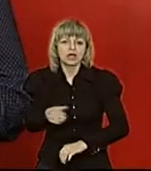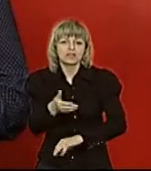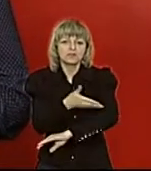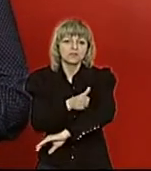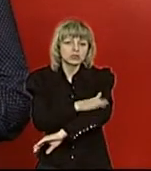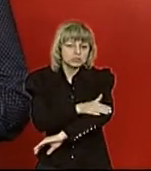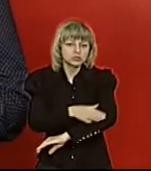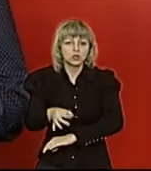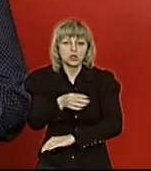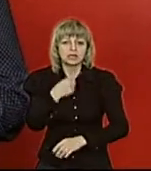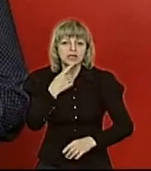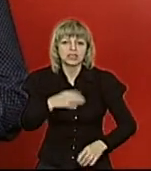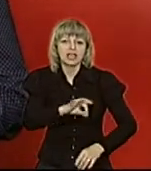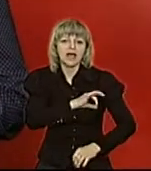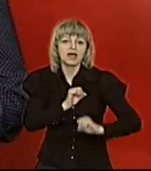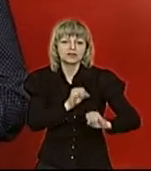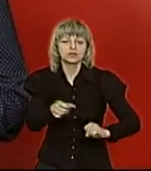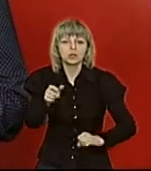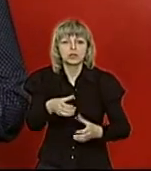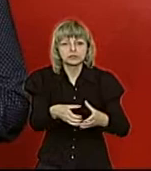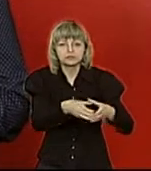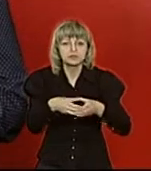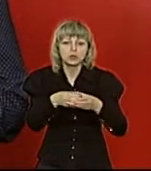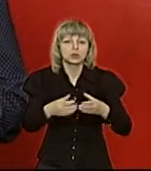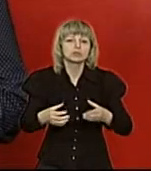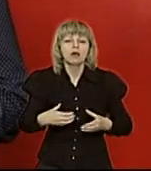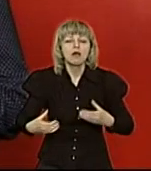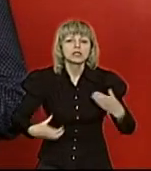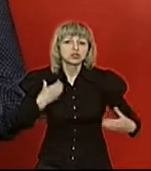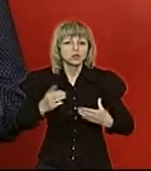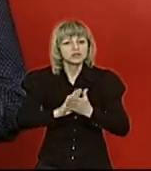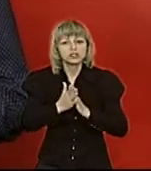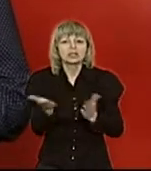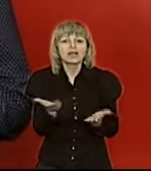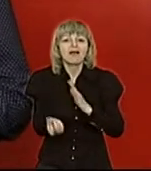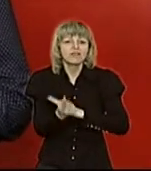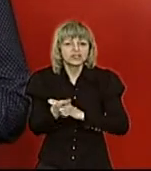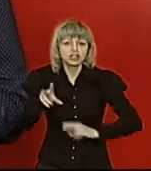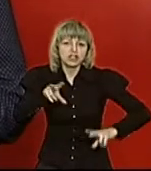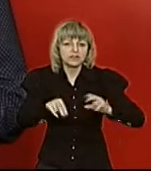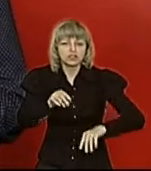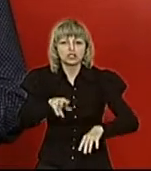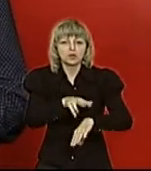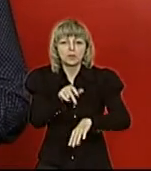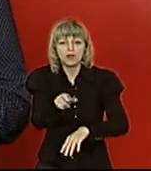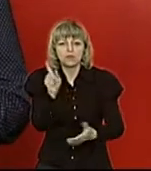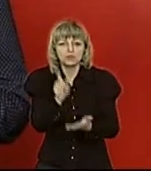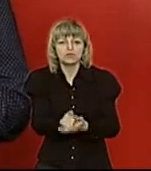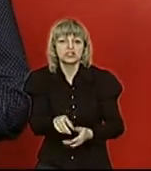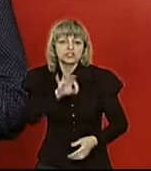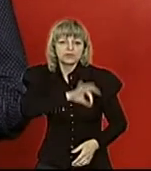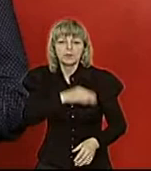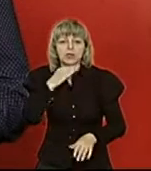каже, адвокатська спільнота стурбована ситуацією, яка виникла, і вважає, що правоохоронці повинні вжити